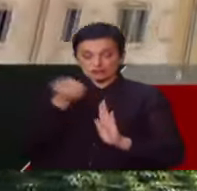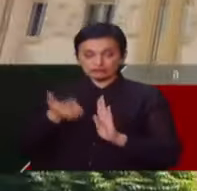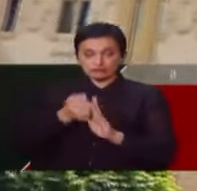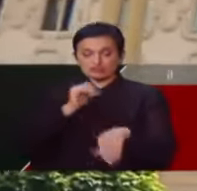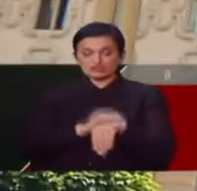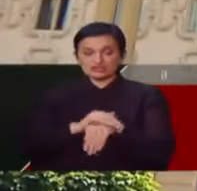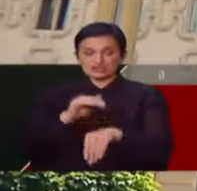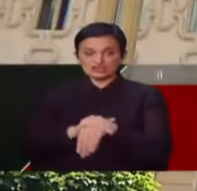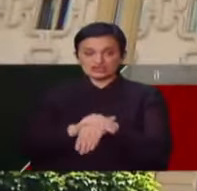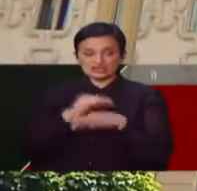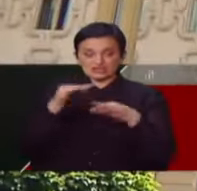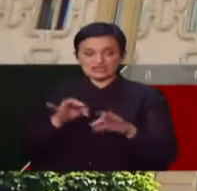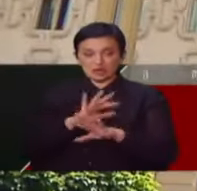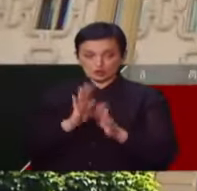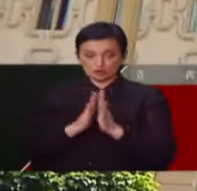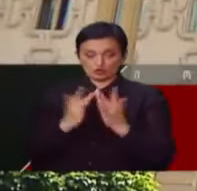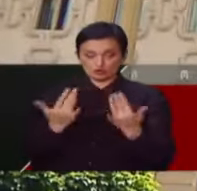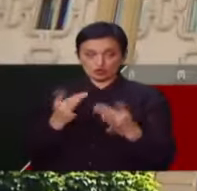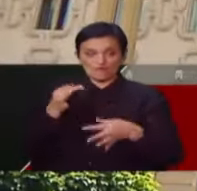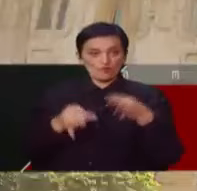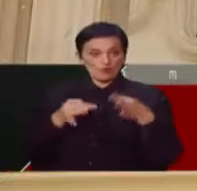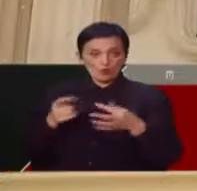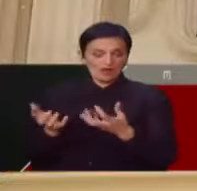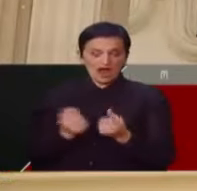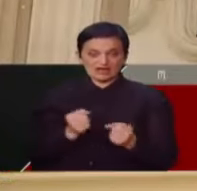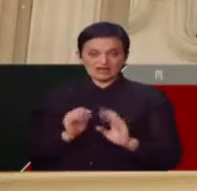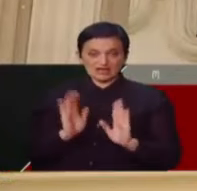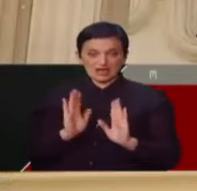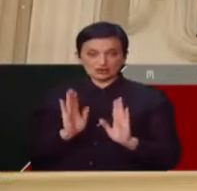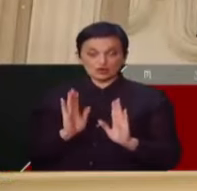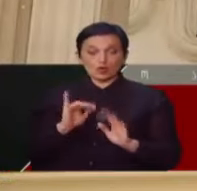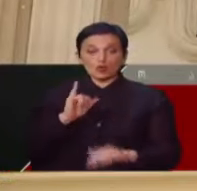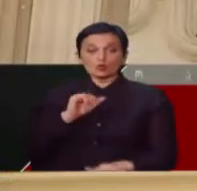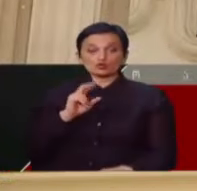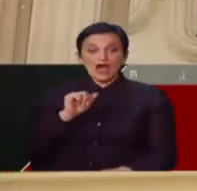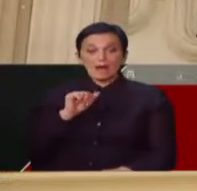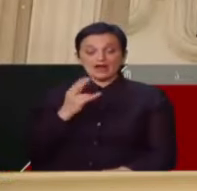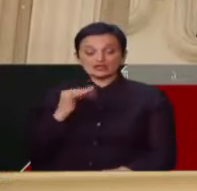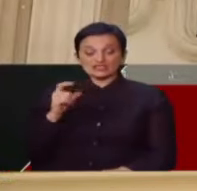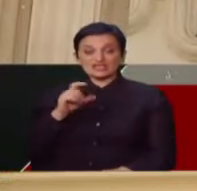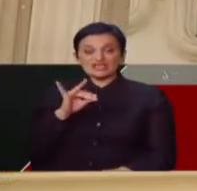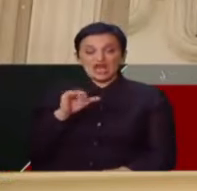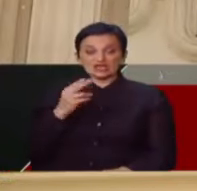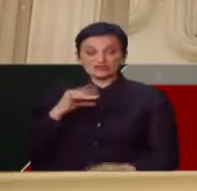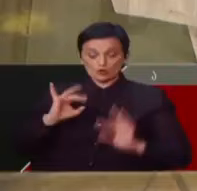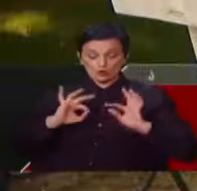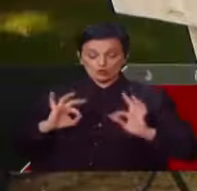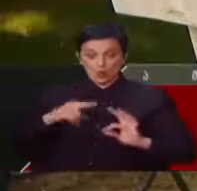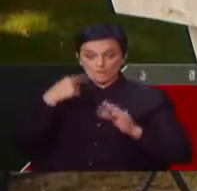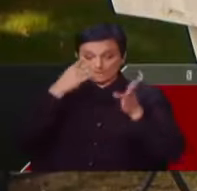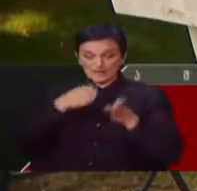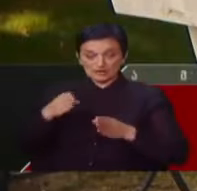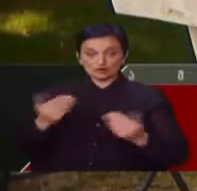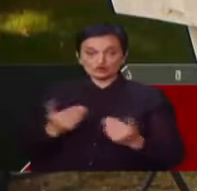булэбэбис даушвэбле цноба ситхода, рац моса мартлэм аргайзиэра. Цнобистуис Уча Абашдзе да Мария Миашвилс прокуратура пирати